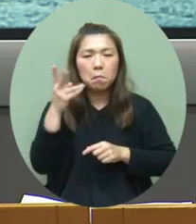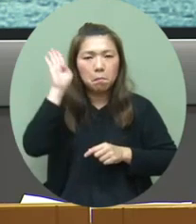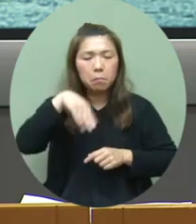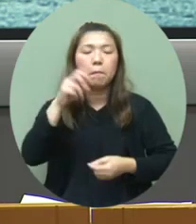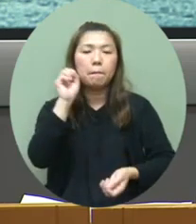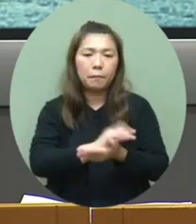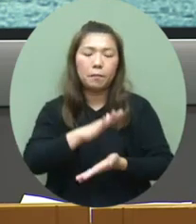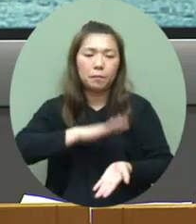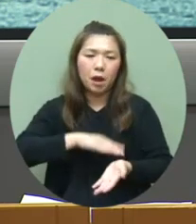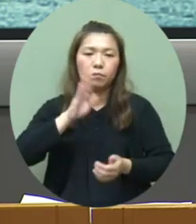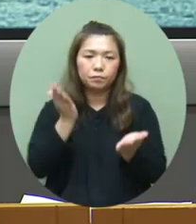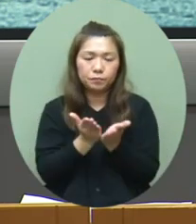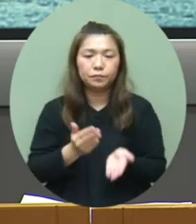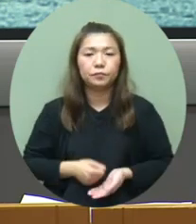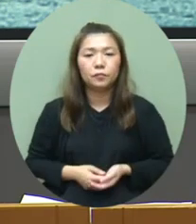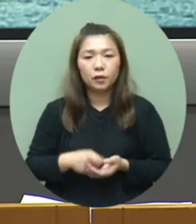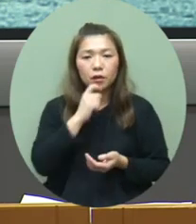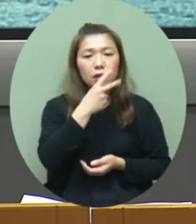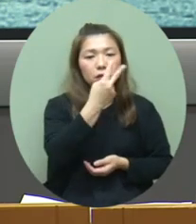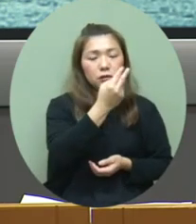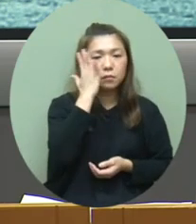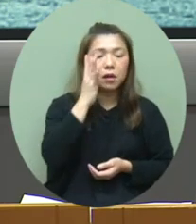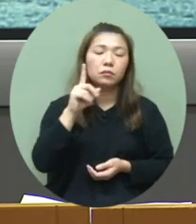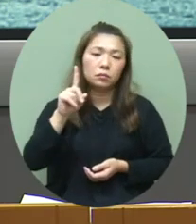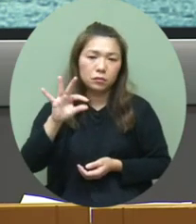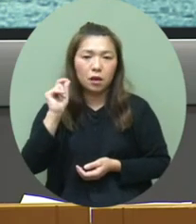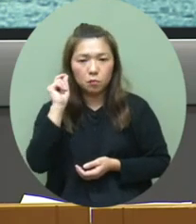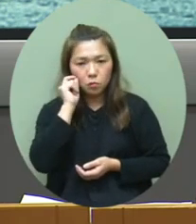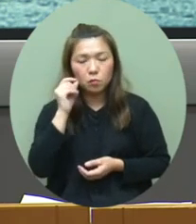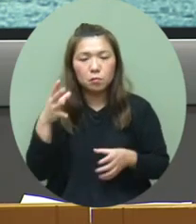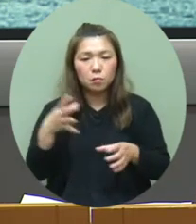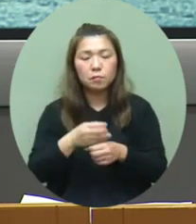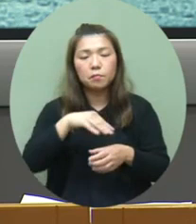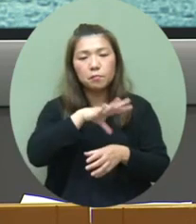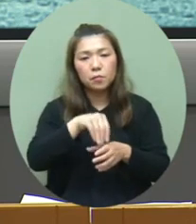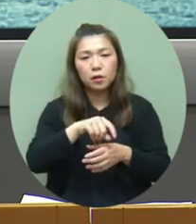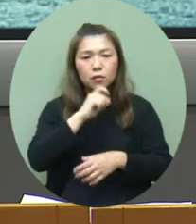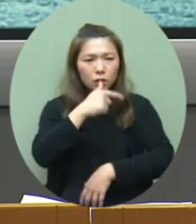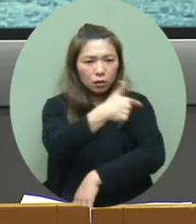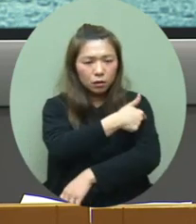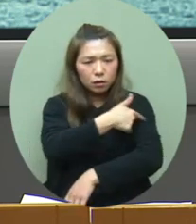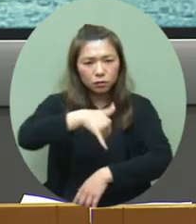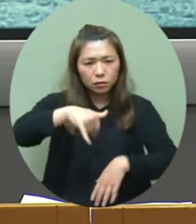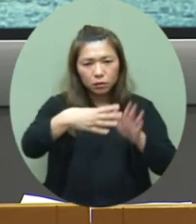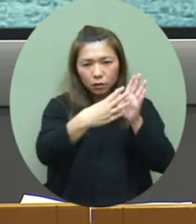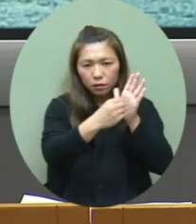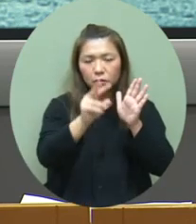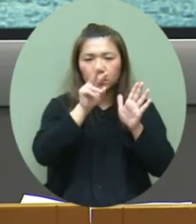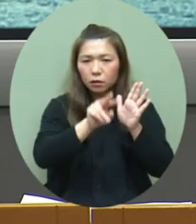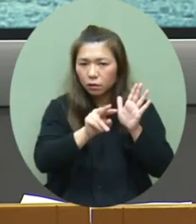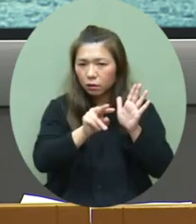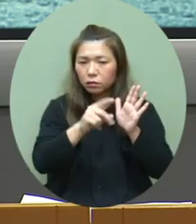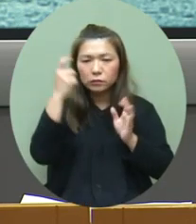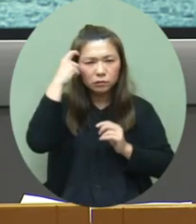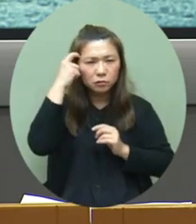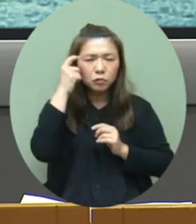診，包括了20男和13女的。我們根據疫苗通行記錄就